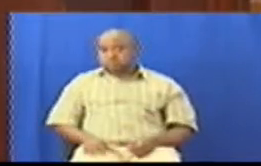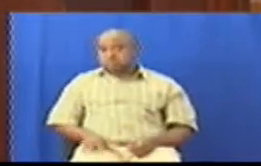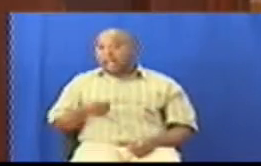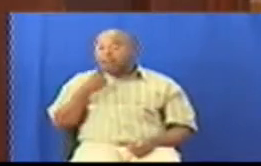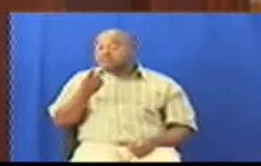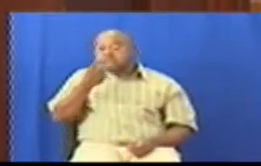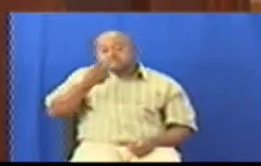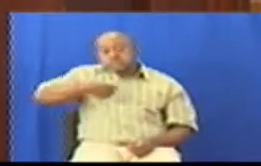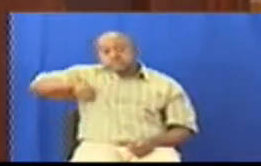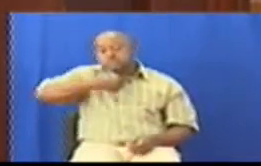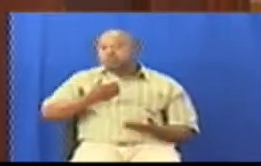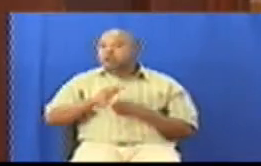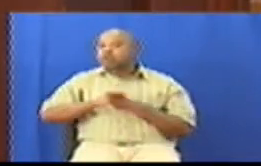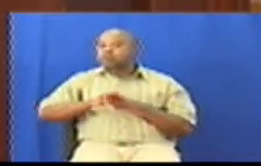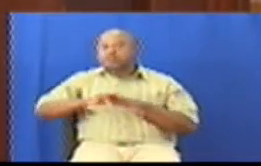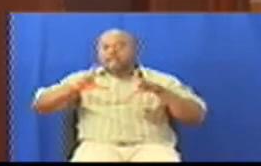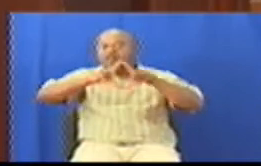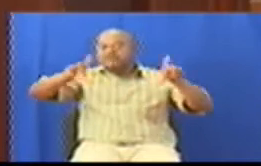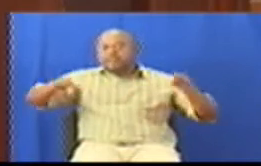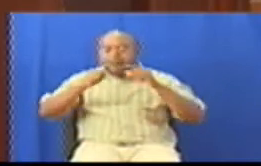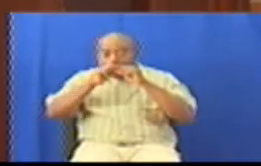vitambaa kama maski.